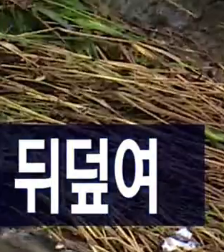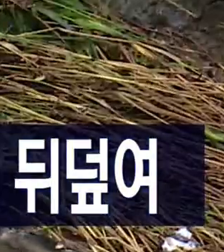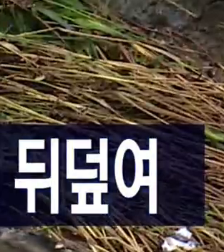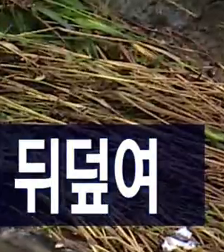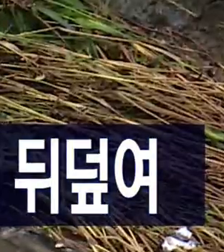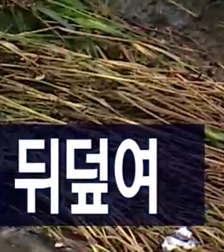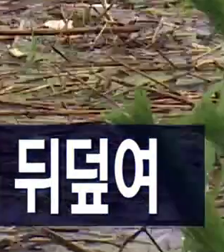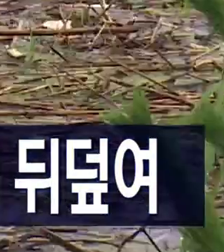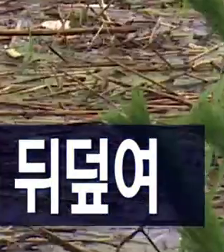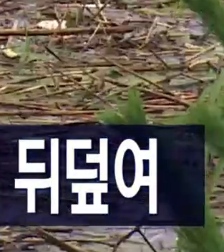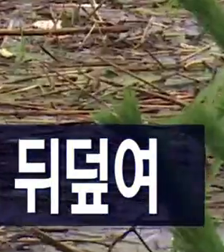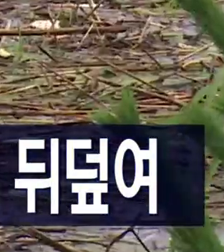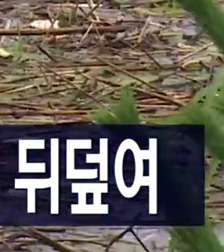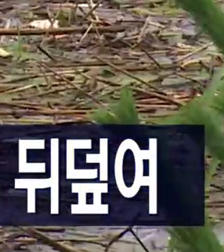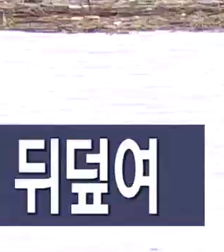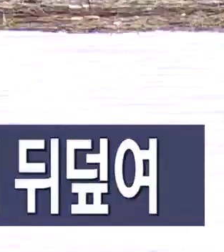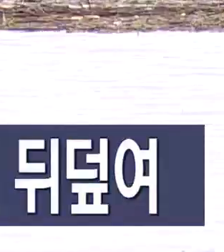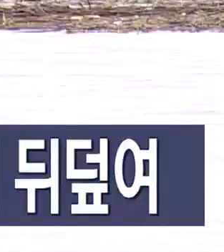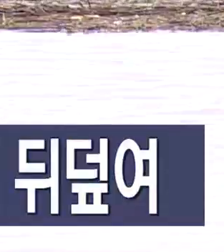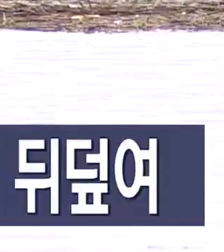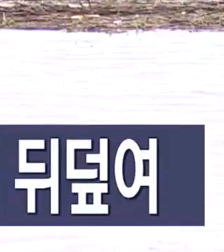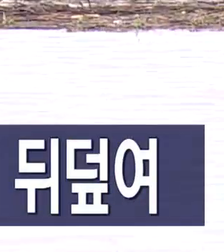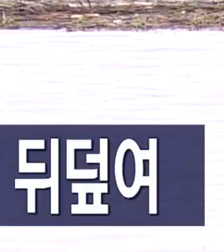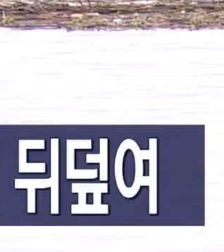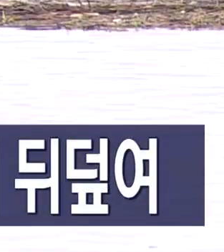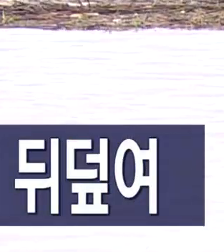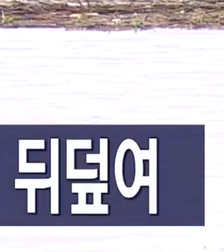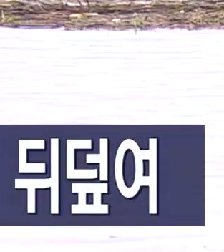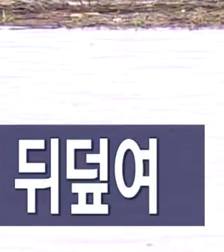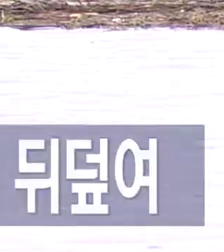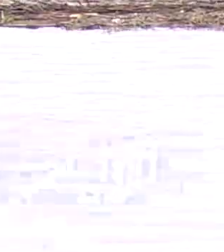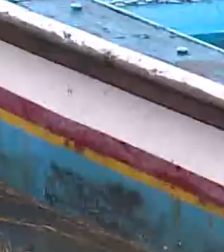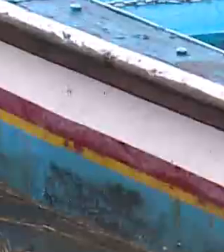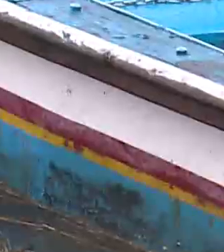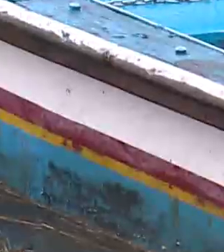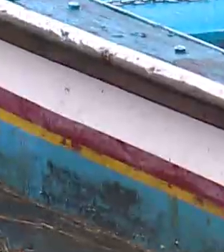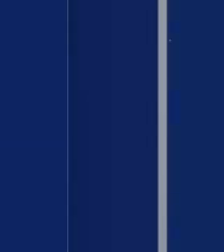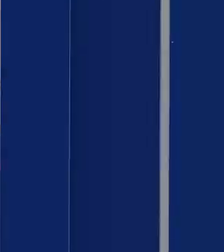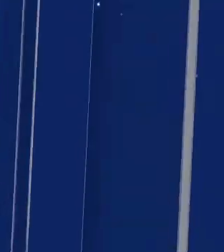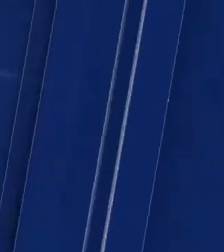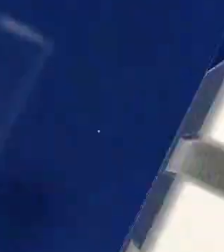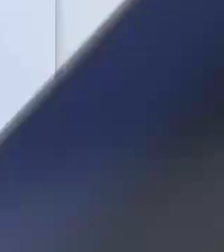집중호우로 하천이 범람해 주민들이 긴급 대피했습니다. 영산강은 밀려온 쓰레기들로 뒤덮였습니다.